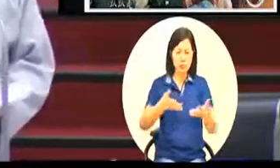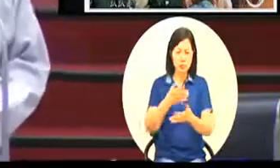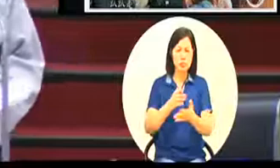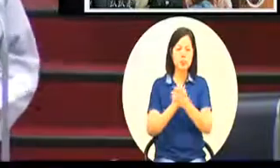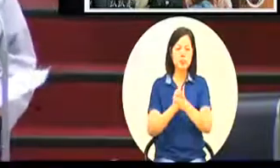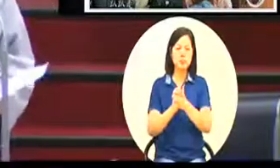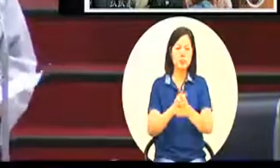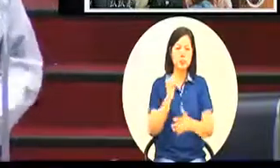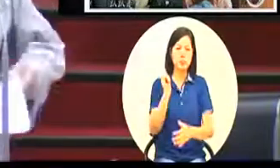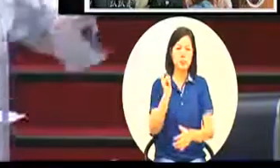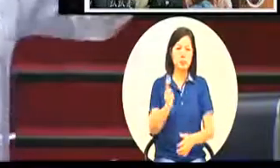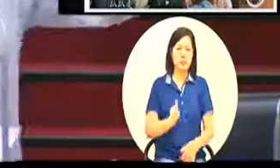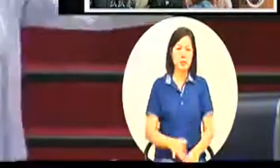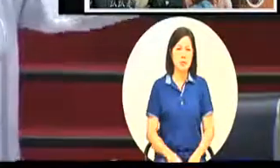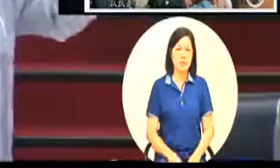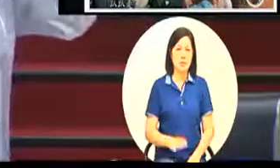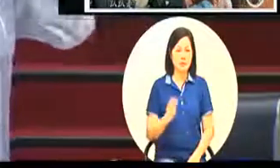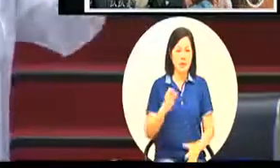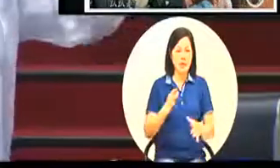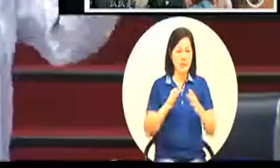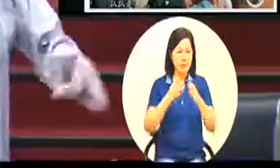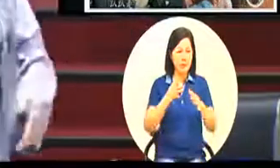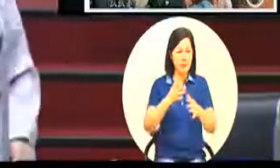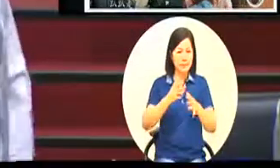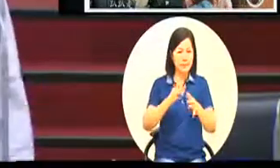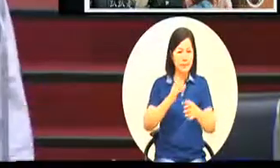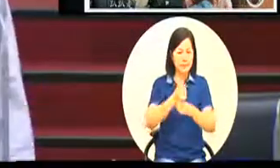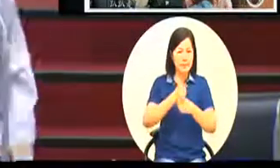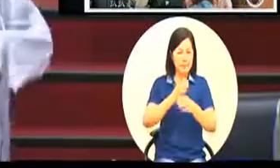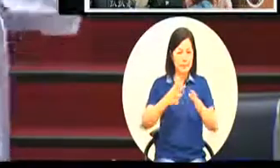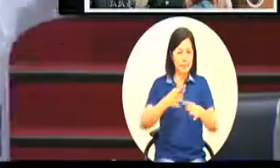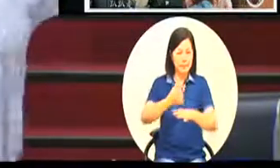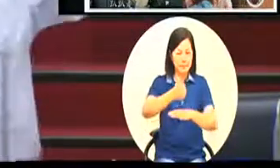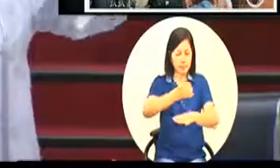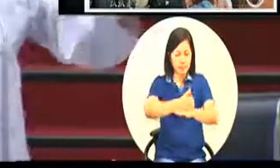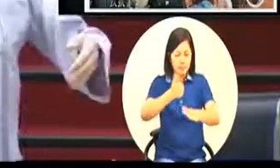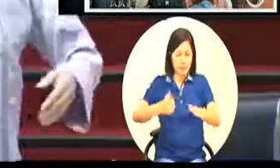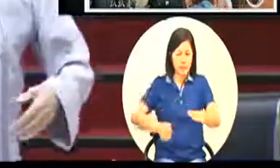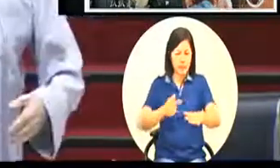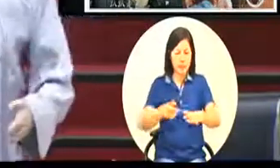滴，马英九要落任之前百几案，安尼做